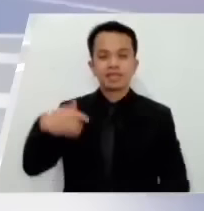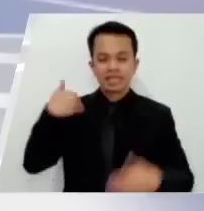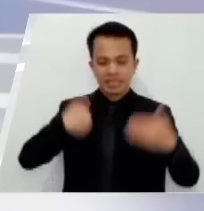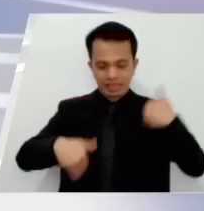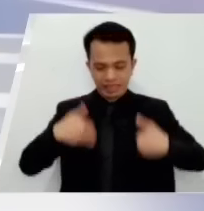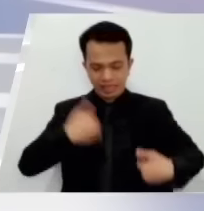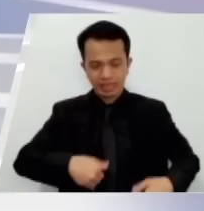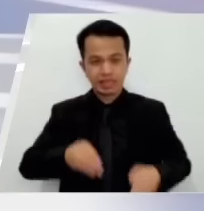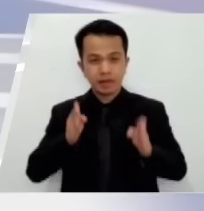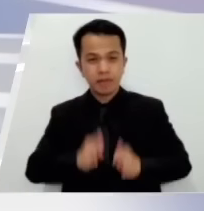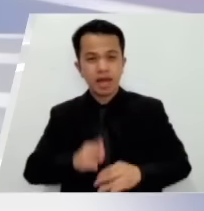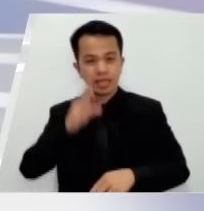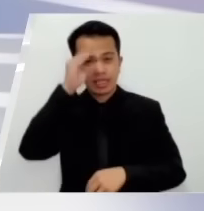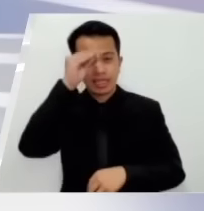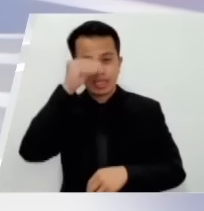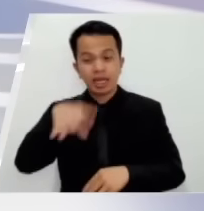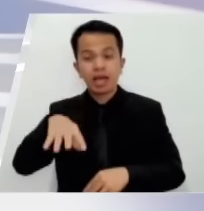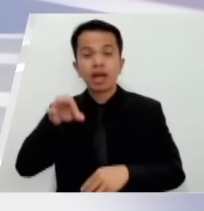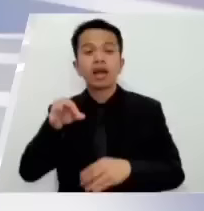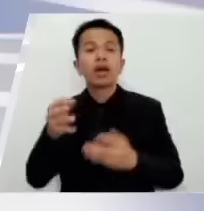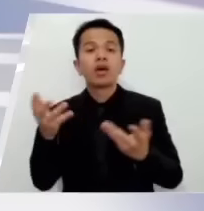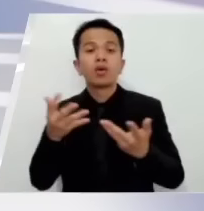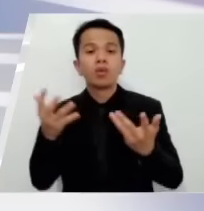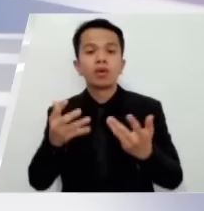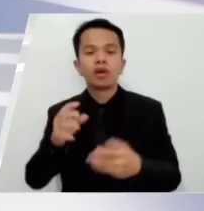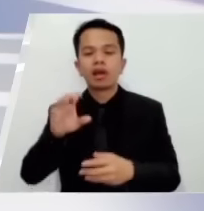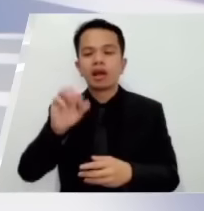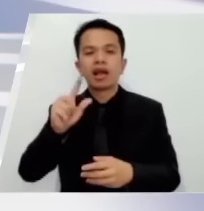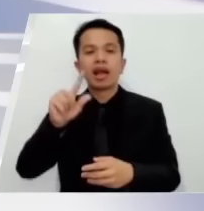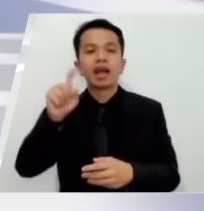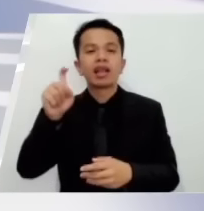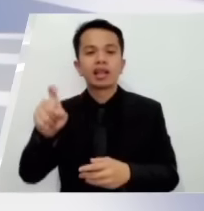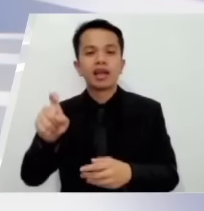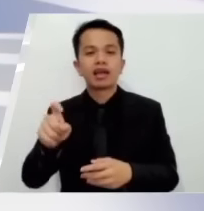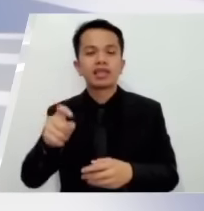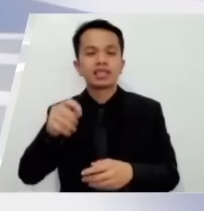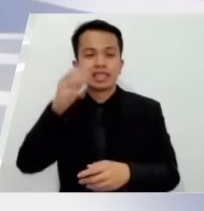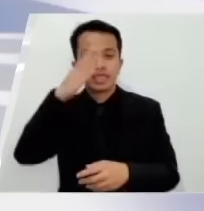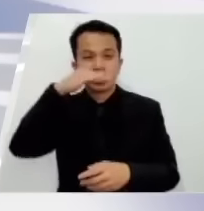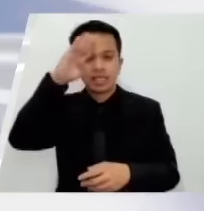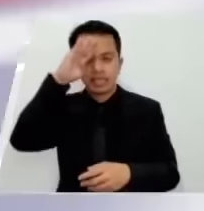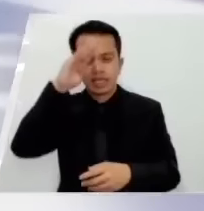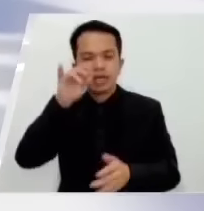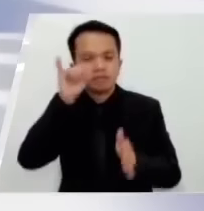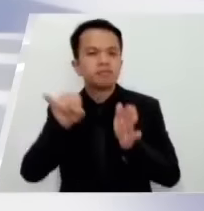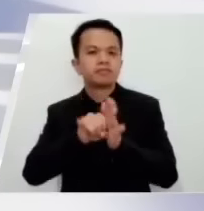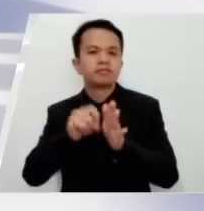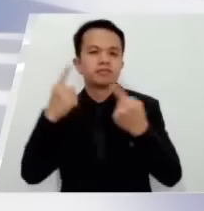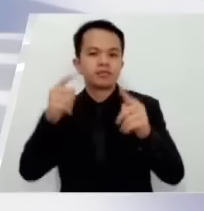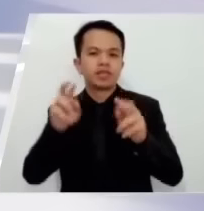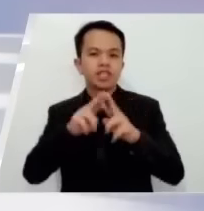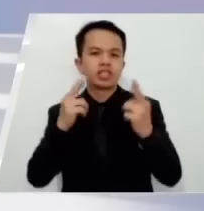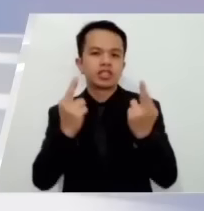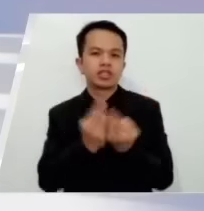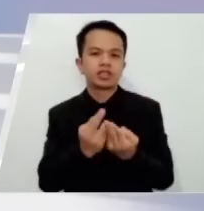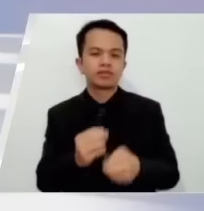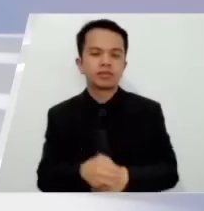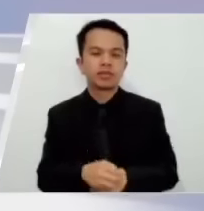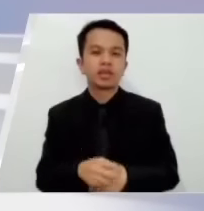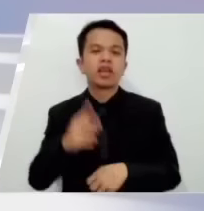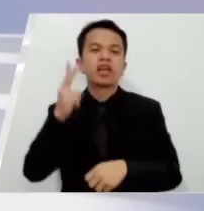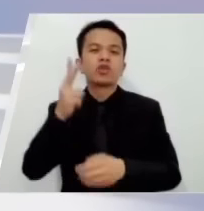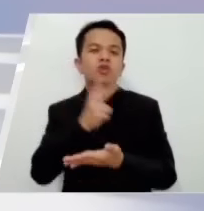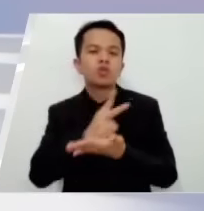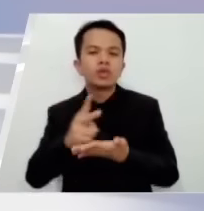lalaki na natagpuan sa kalak sa Silang Cavite kinilala ng kanyang mga kaanak dalawang linggo na raw hinahanap ang